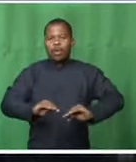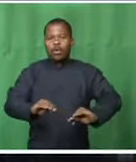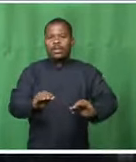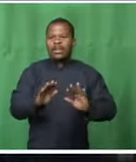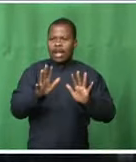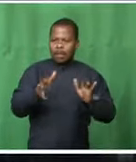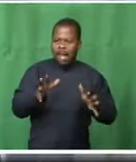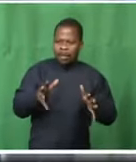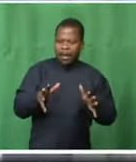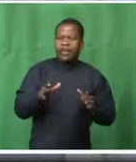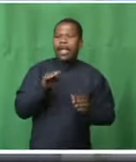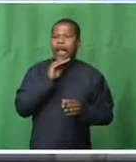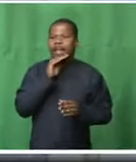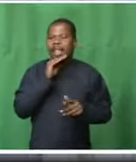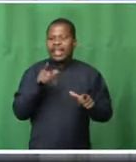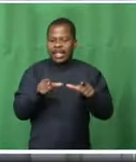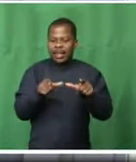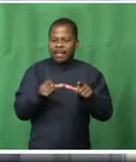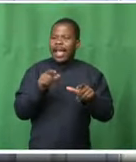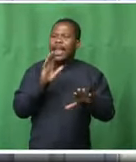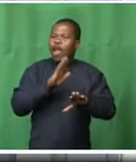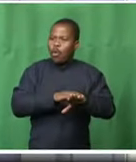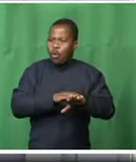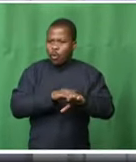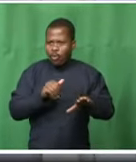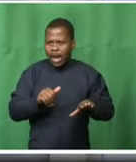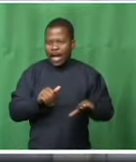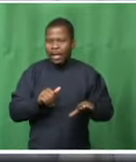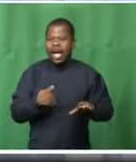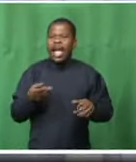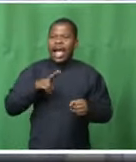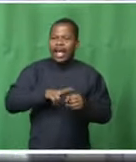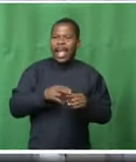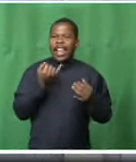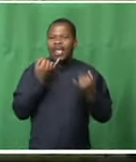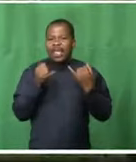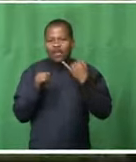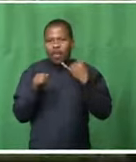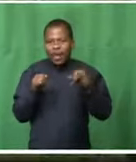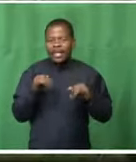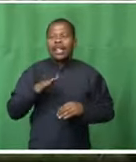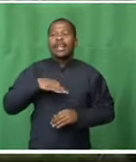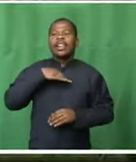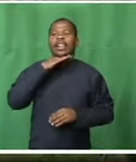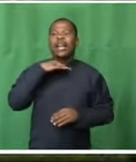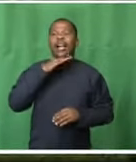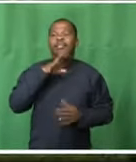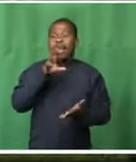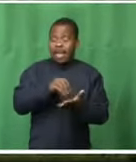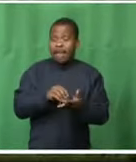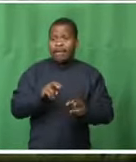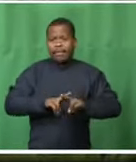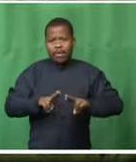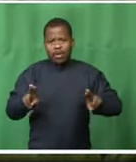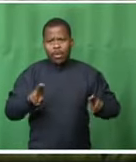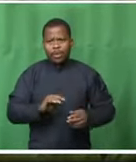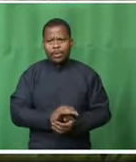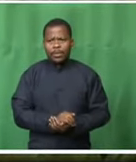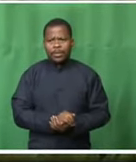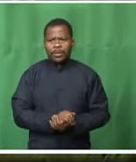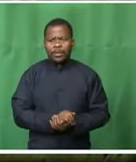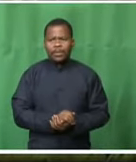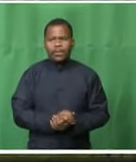kusukela lephansi ukukhosha noma ngangibani lokwenta ekuthenini afake noma ngayini lokuthi awugcina kungakasiniketi lo